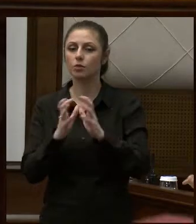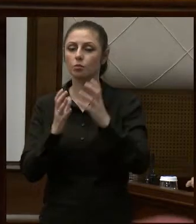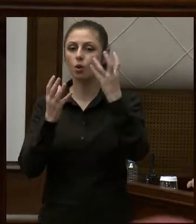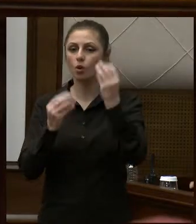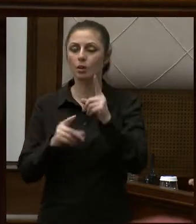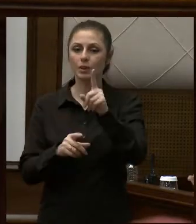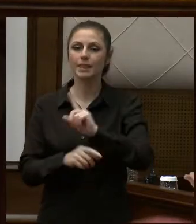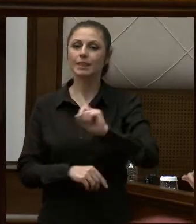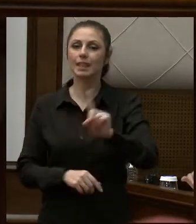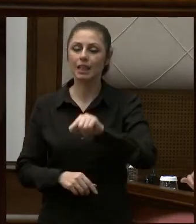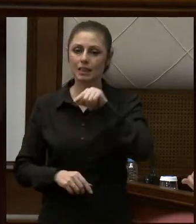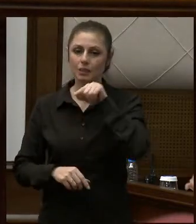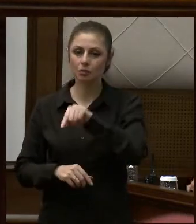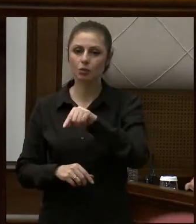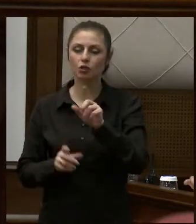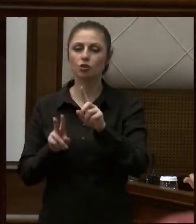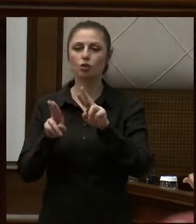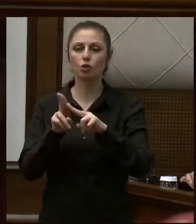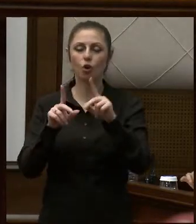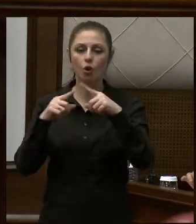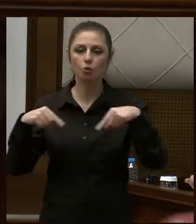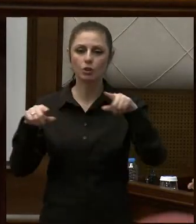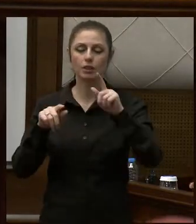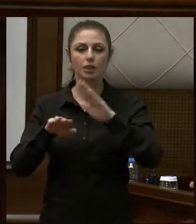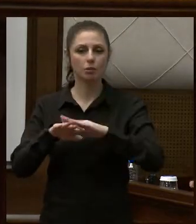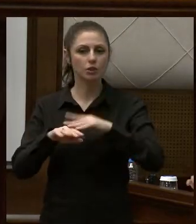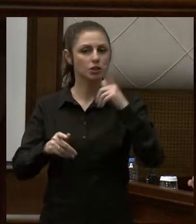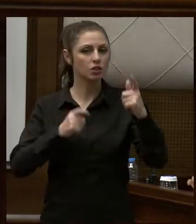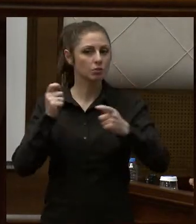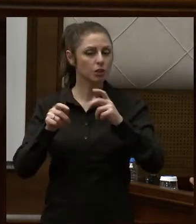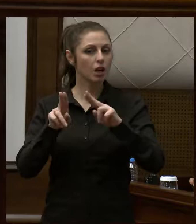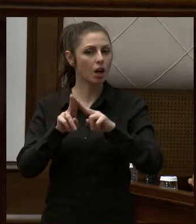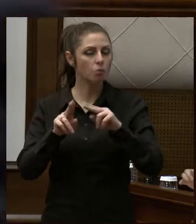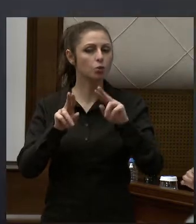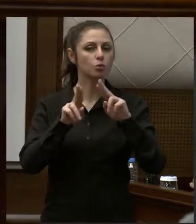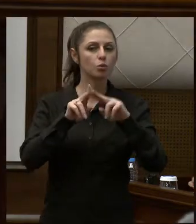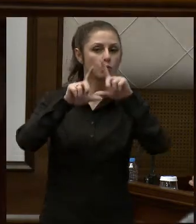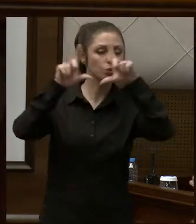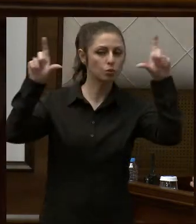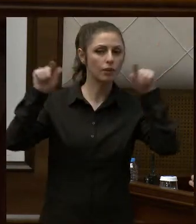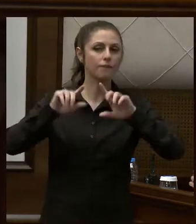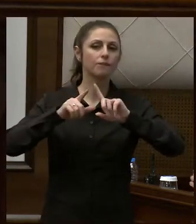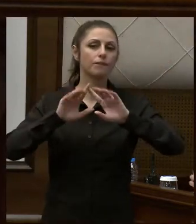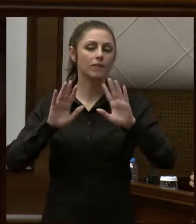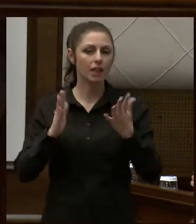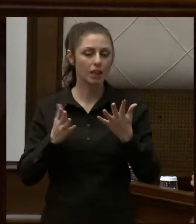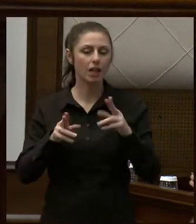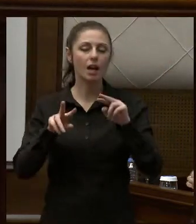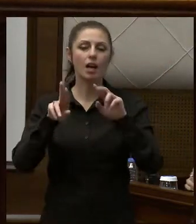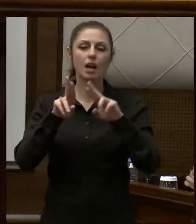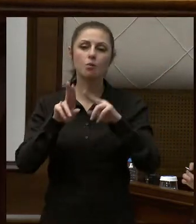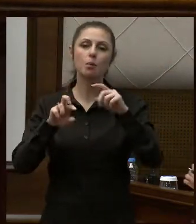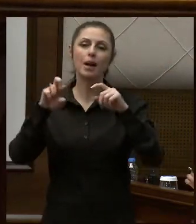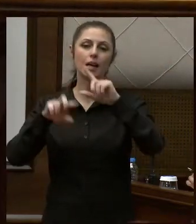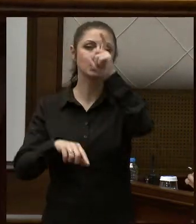olan denetim komisyonunun yapacağı çalışmalarda kamu, kurum ve kuruluşlarından veya kamu